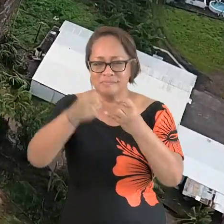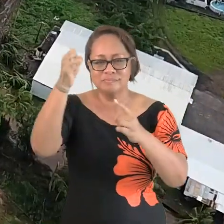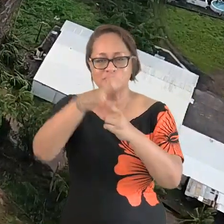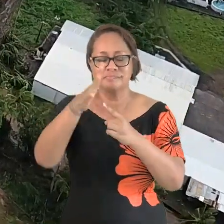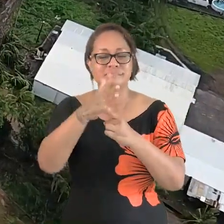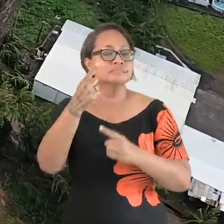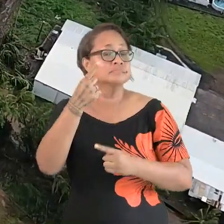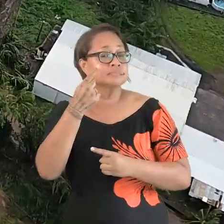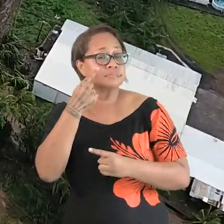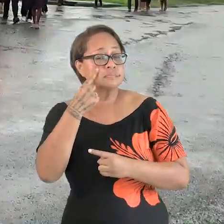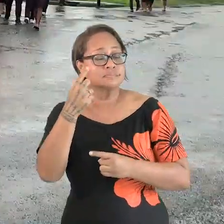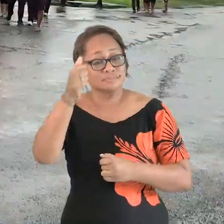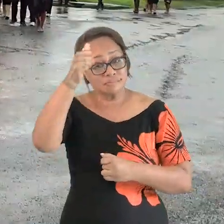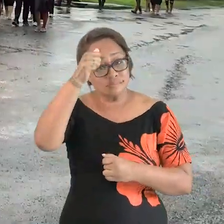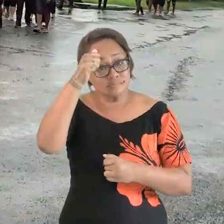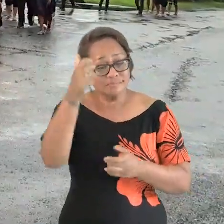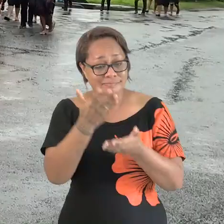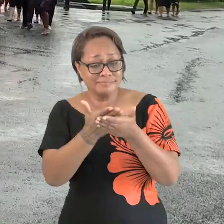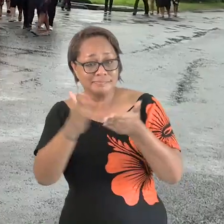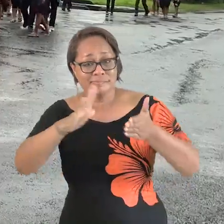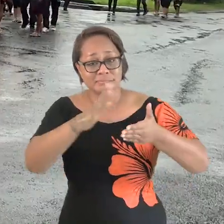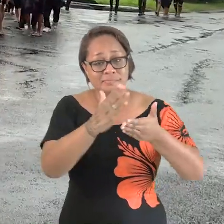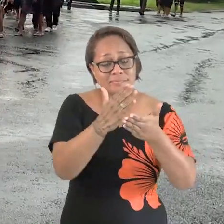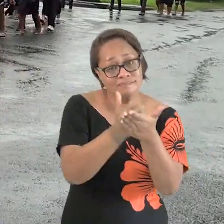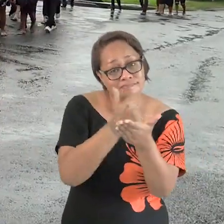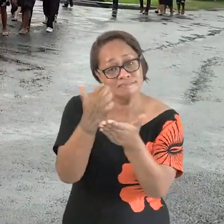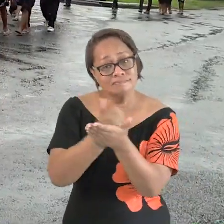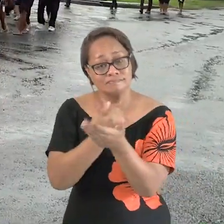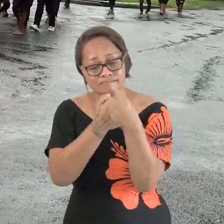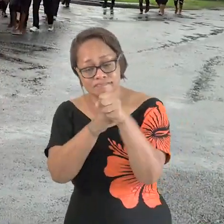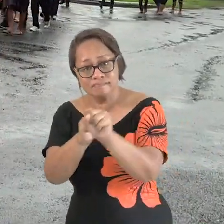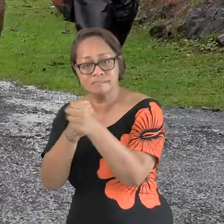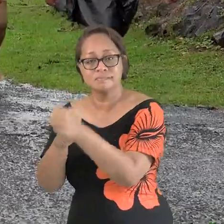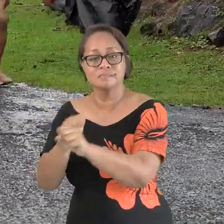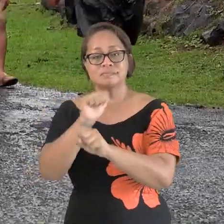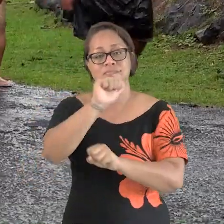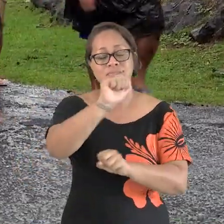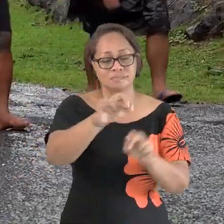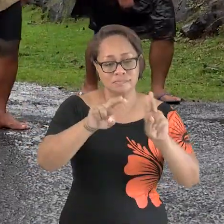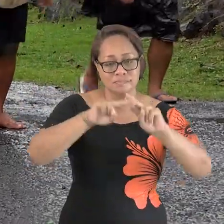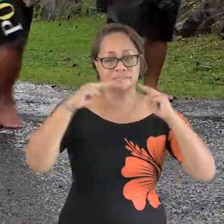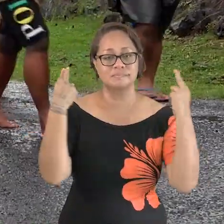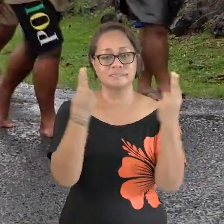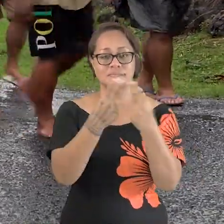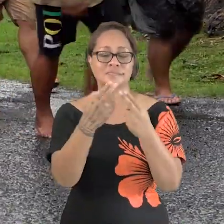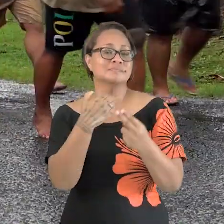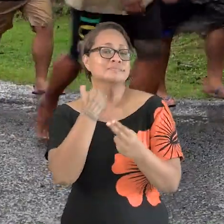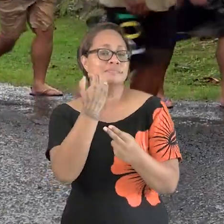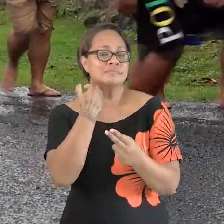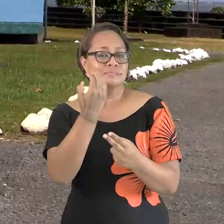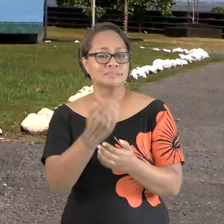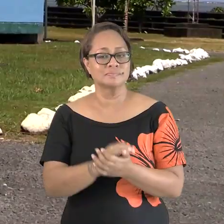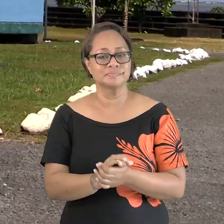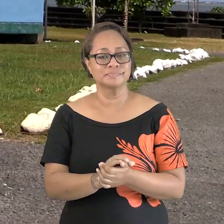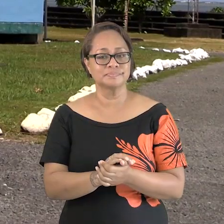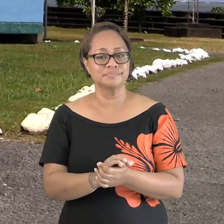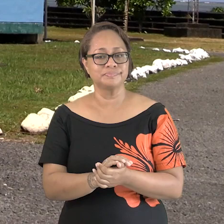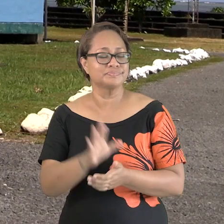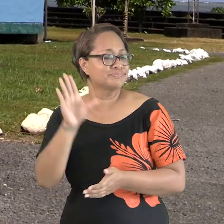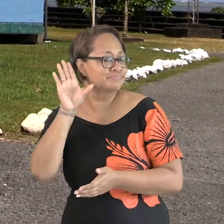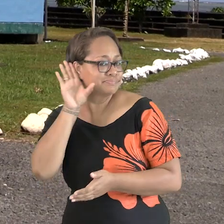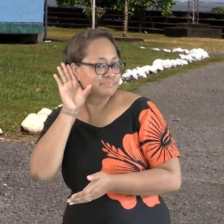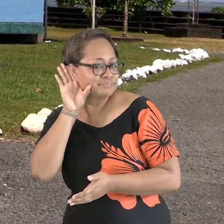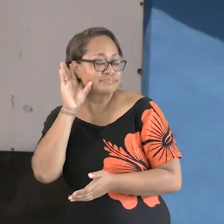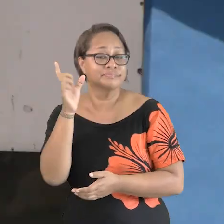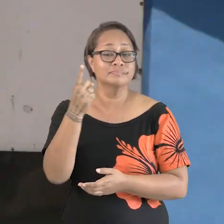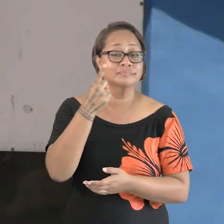sila fiema mai tawo ngayo inga i faa atino A walo sanga le mwuma li malpwi puiolou ainga Taimi umma Ia mata i